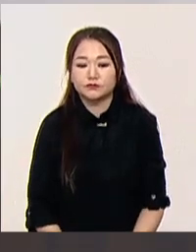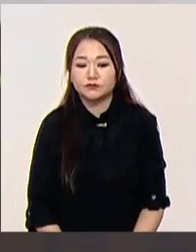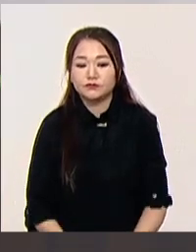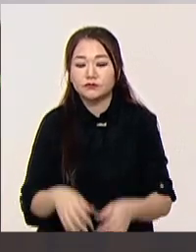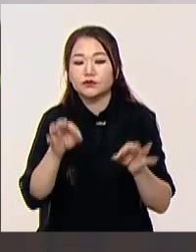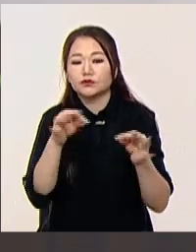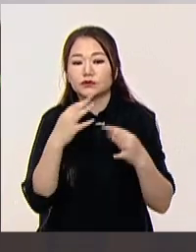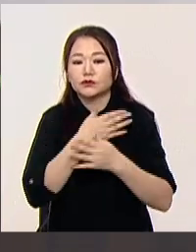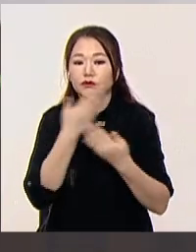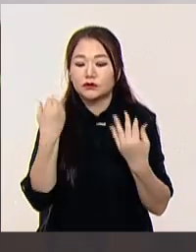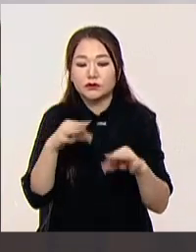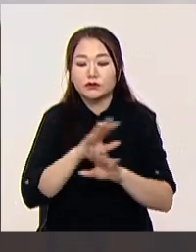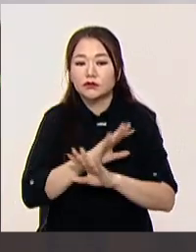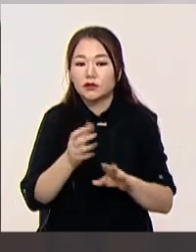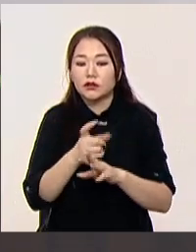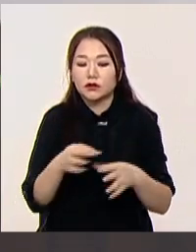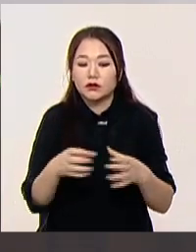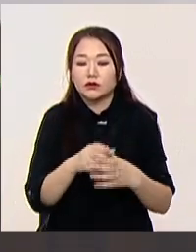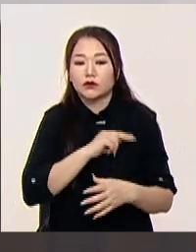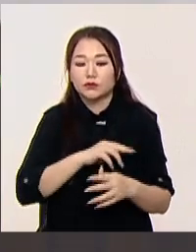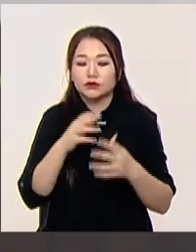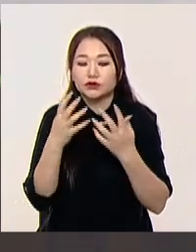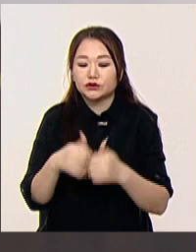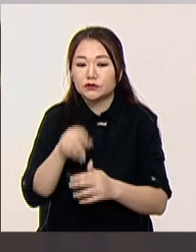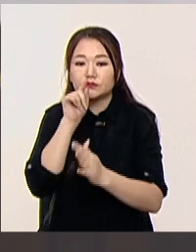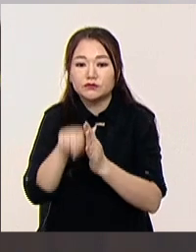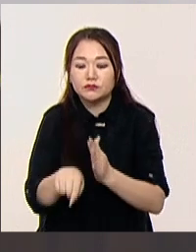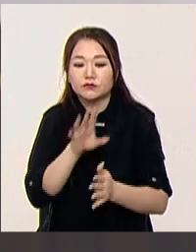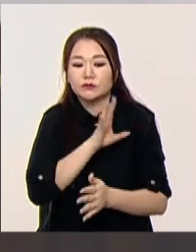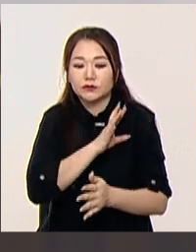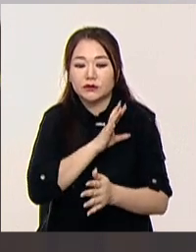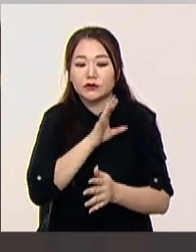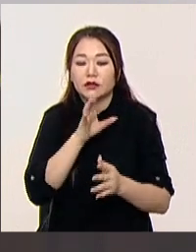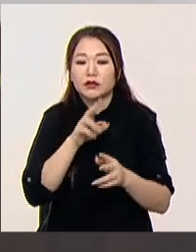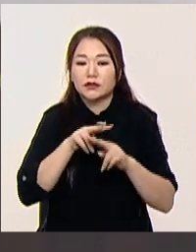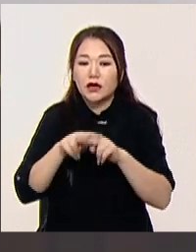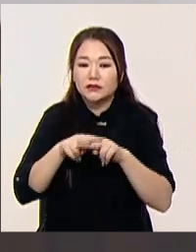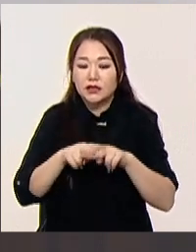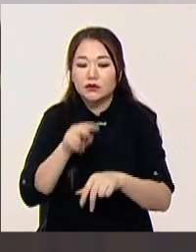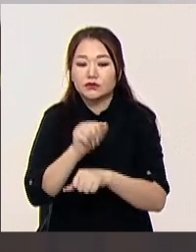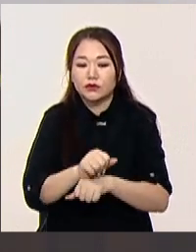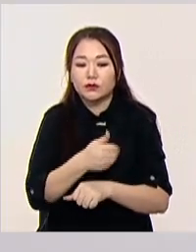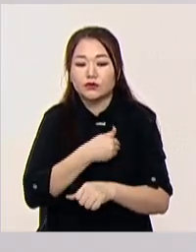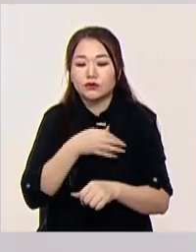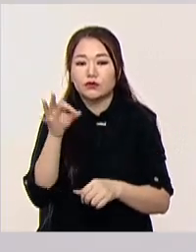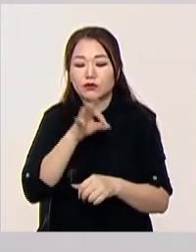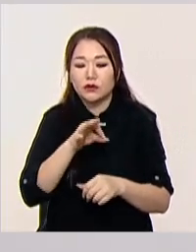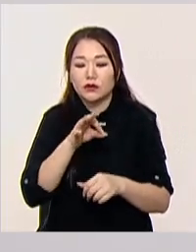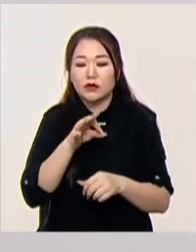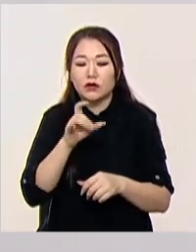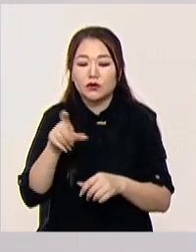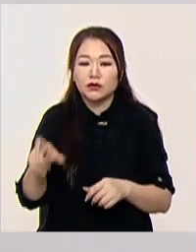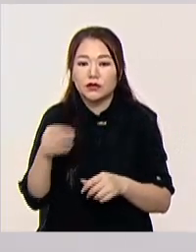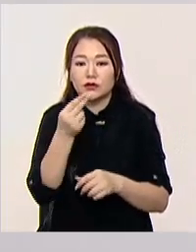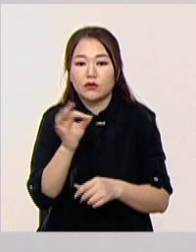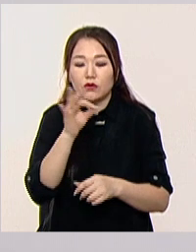Рұқсат етілмеген тұлғалар олардың есепшоттарына қол жеткізген деген транзакцияларды тоқтатамыз деген желеумен клиенттерді